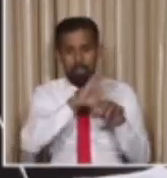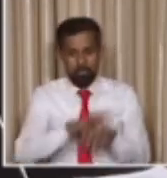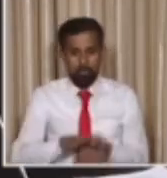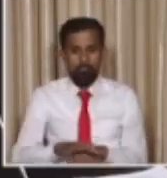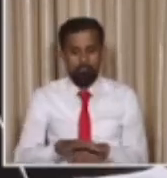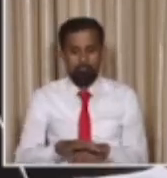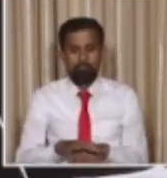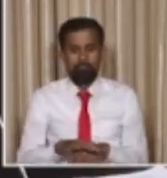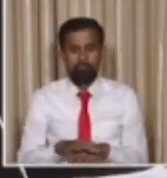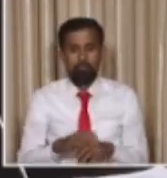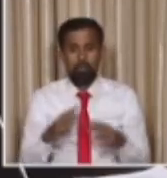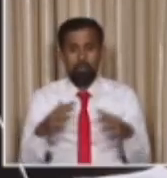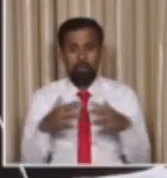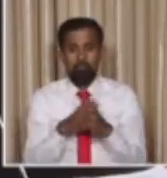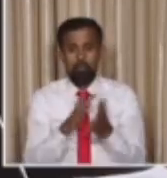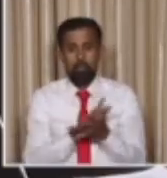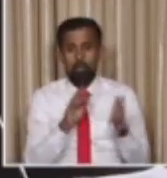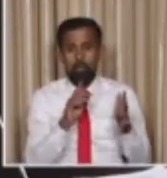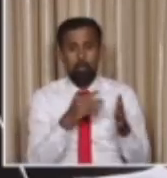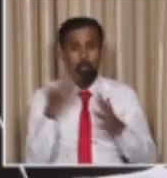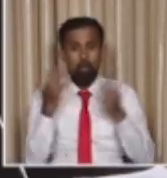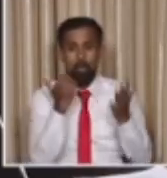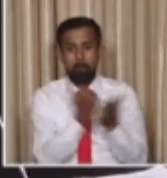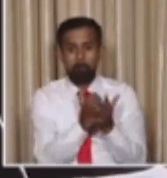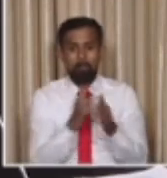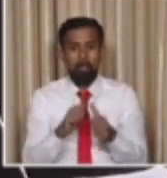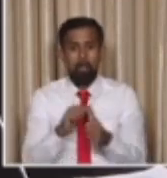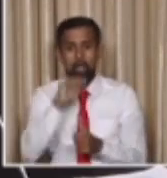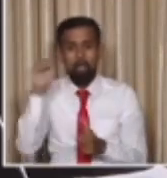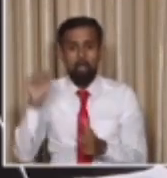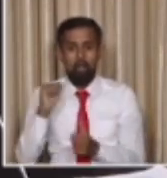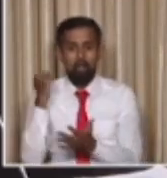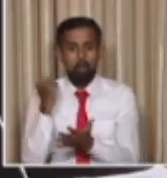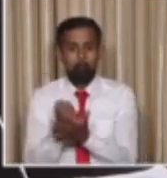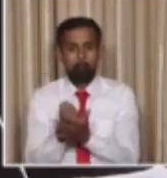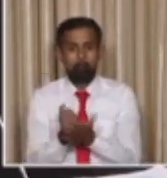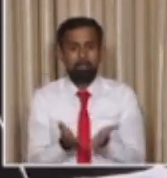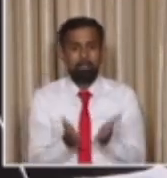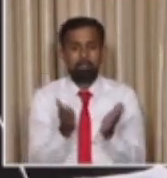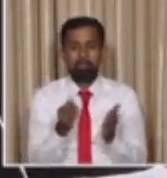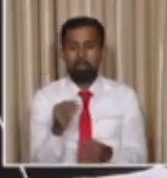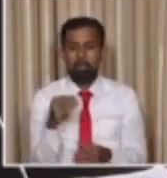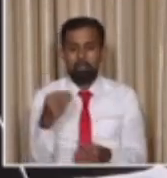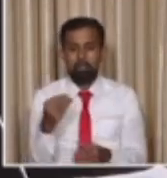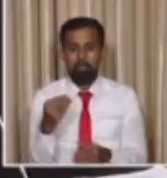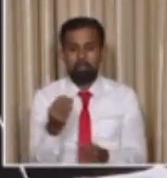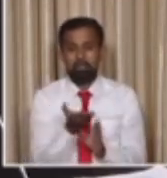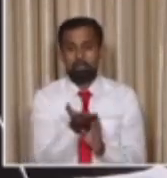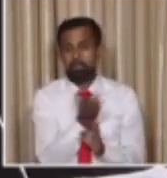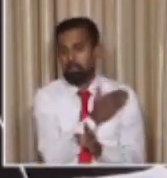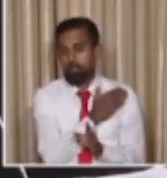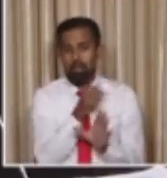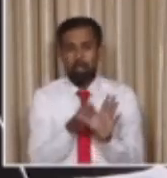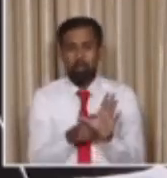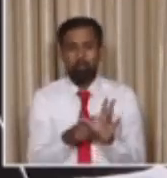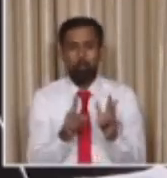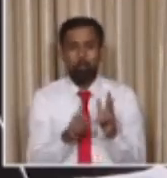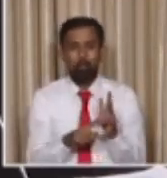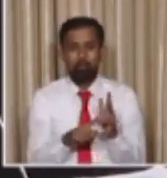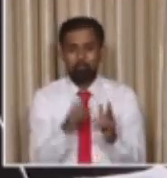අවස්ථාවේදී ලෝක බැංකුව, ඒ වගේම ආසියානු සංවර්ධන බැංකුව, ඉන්දියානු ණය, ඒ කියන්නේ ගිය අවුරුද්දේ ඔක්තෝබර්